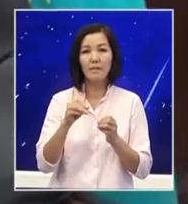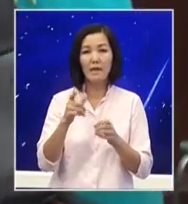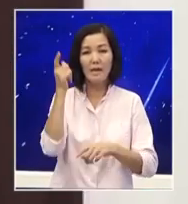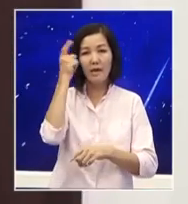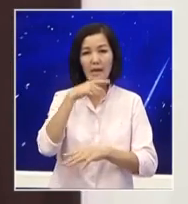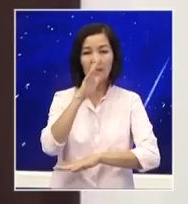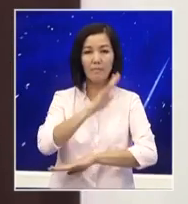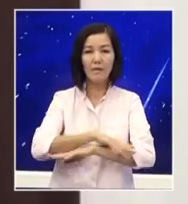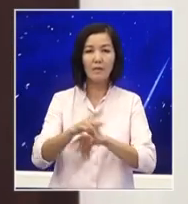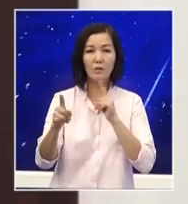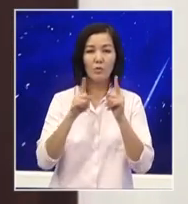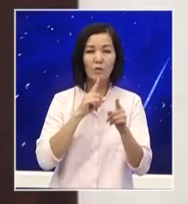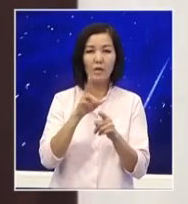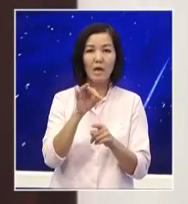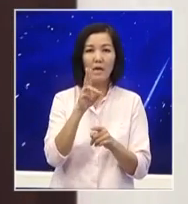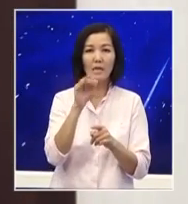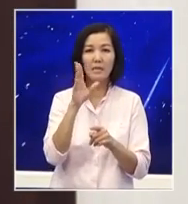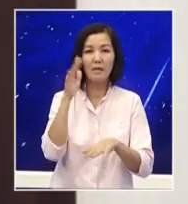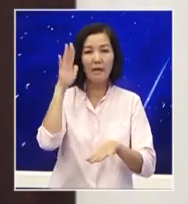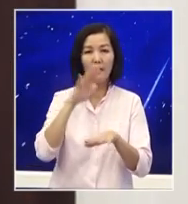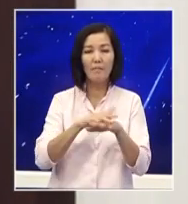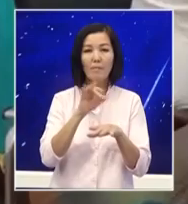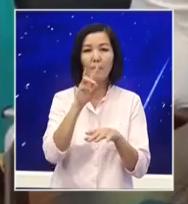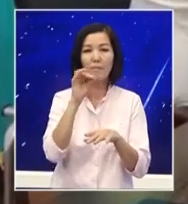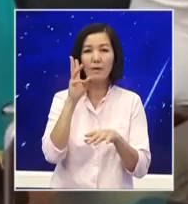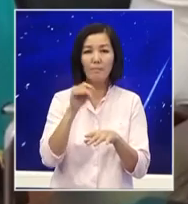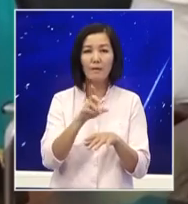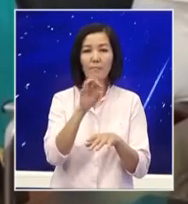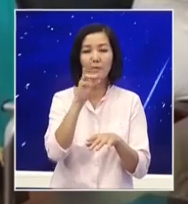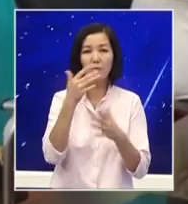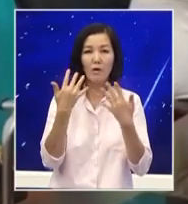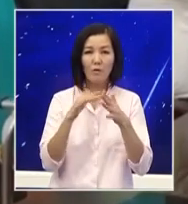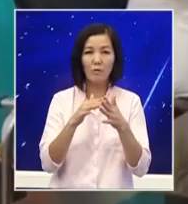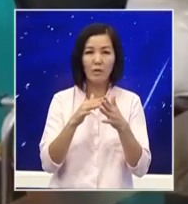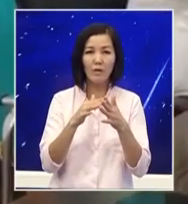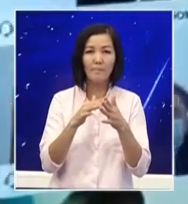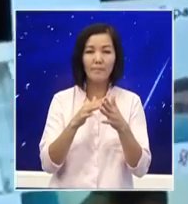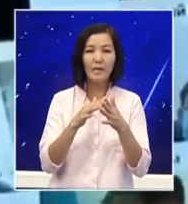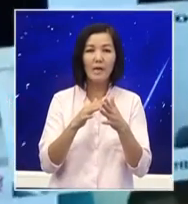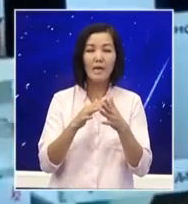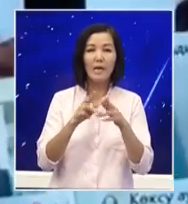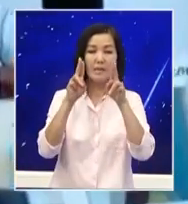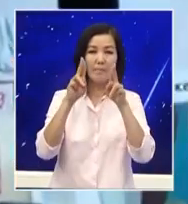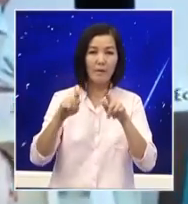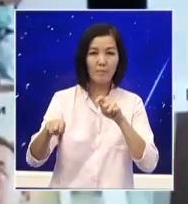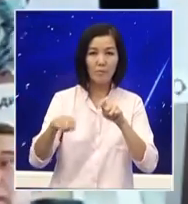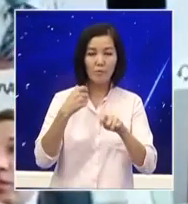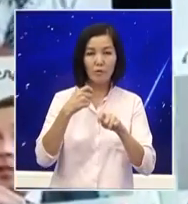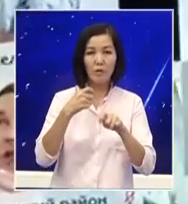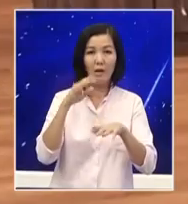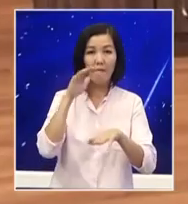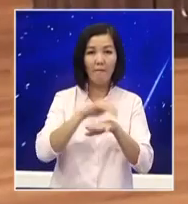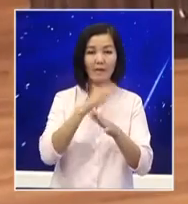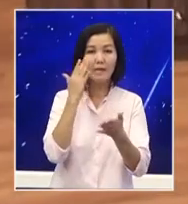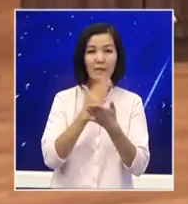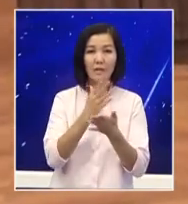кеңесі отырысында Қаратал ауданының әкімі Балпықпи және Бастөбе ауылдық округінен осы тәртіптің бұзылғаны анықталған. Үш